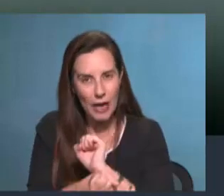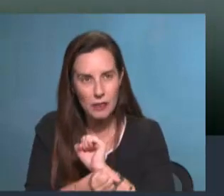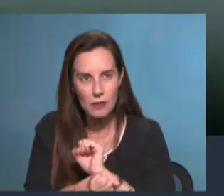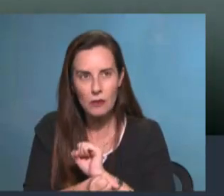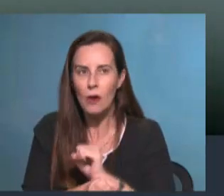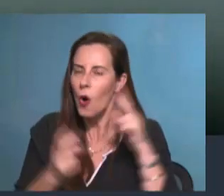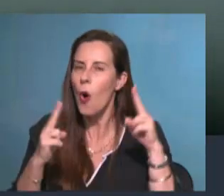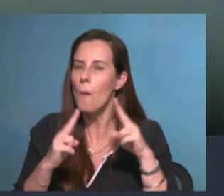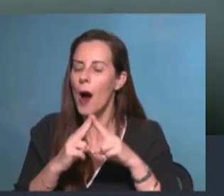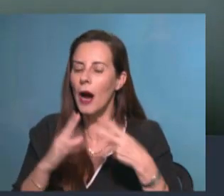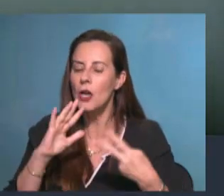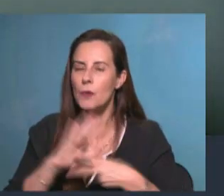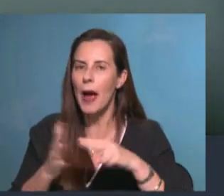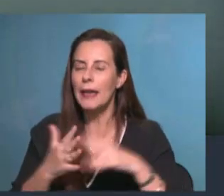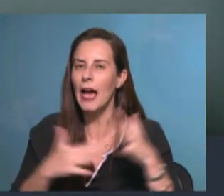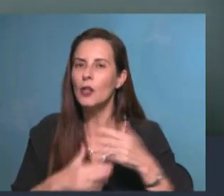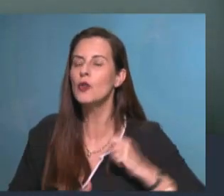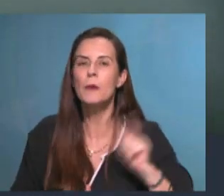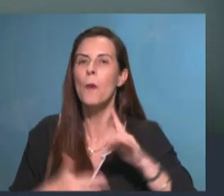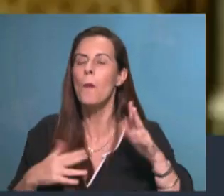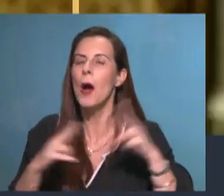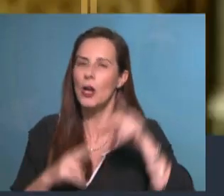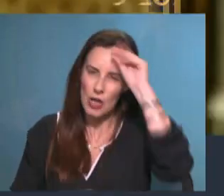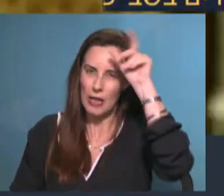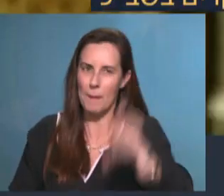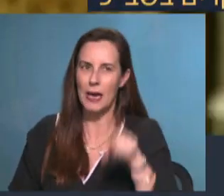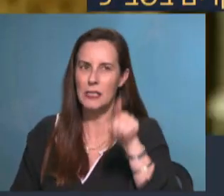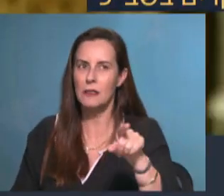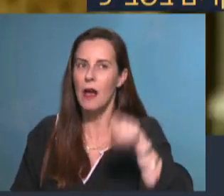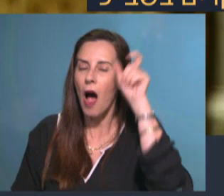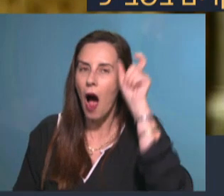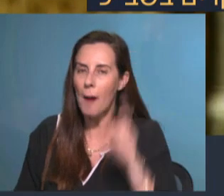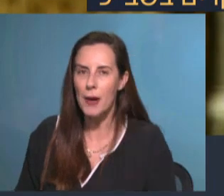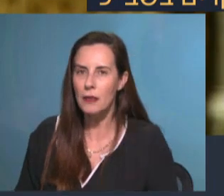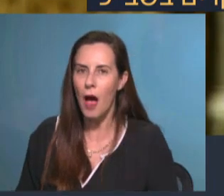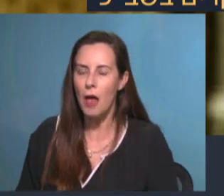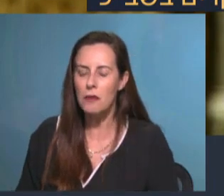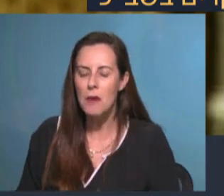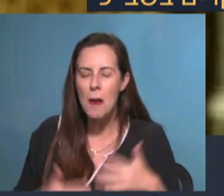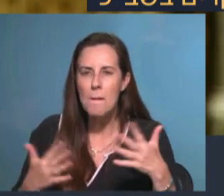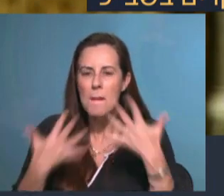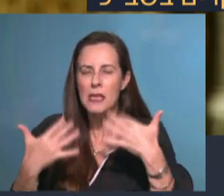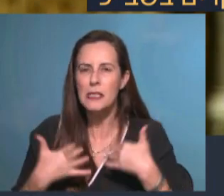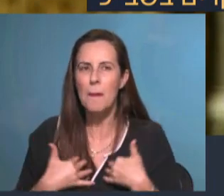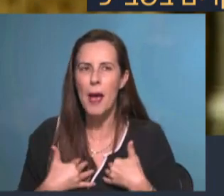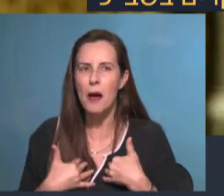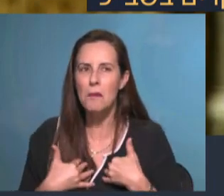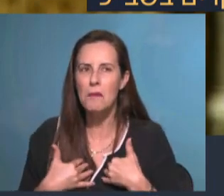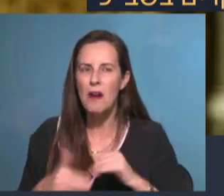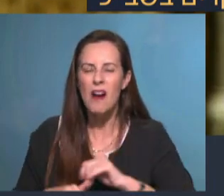פגש בחדר החקירות של השבק את מיכה קובי. הבן אדם מתאר לך את זה